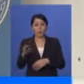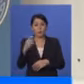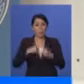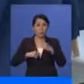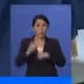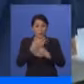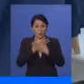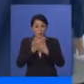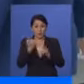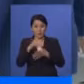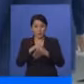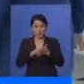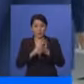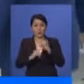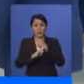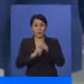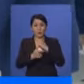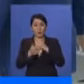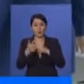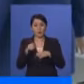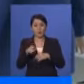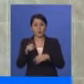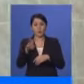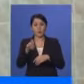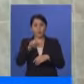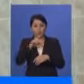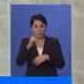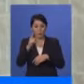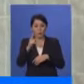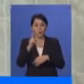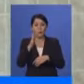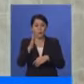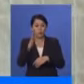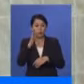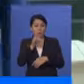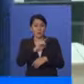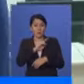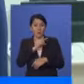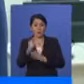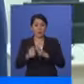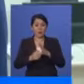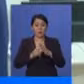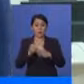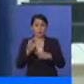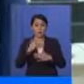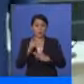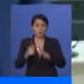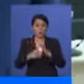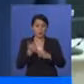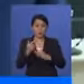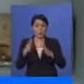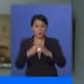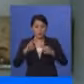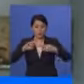тапшылығы жоқ. Себебі соңғы 3 жылда өңірге 1400-ге жуық жас маман келген. Алдағы уақытта қала мұғалімдерінің тұрғын үй мәселесі шешілмек.